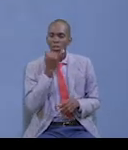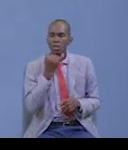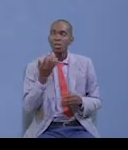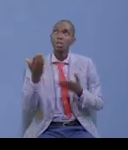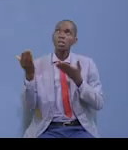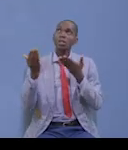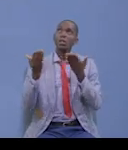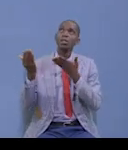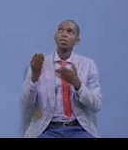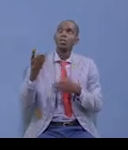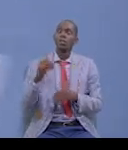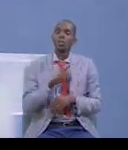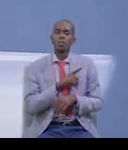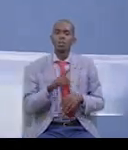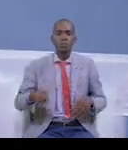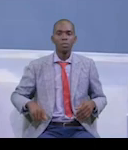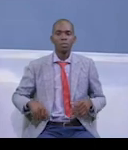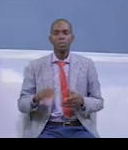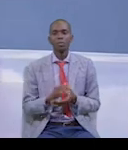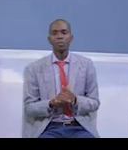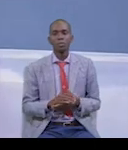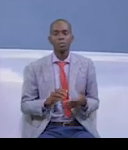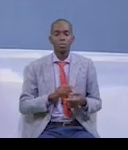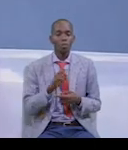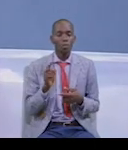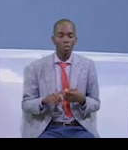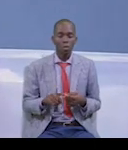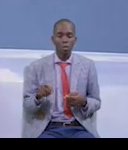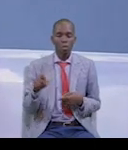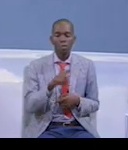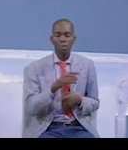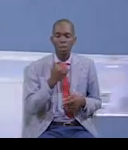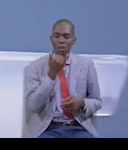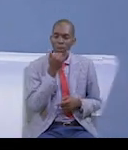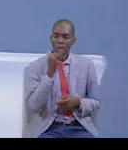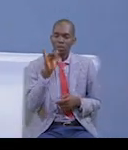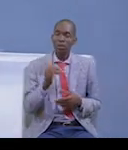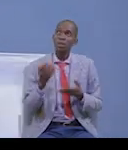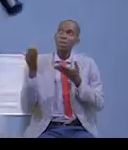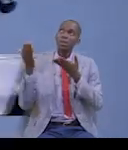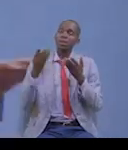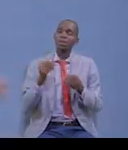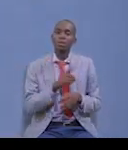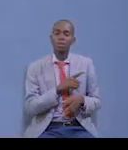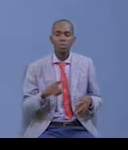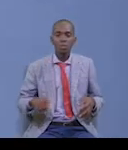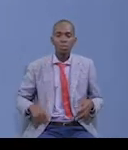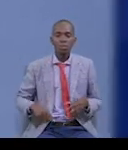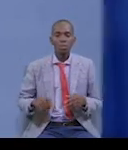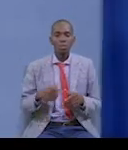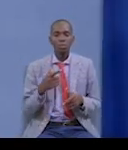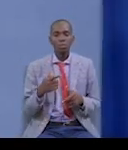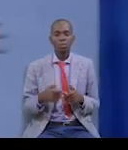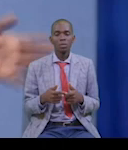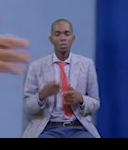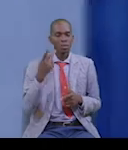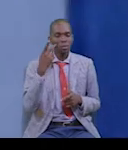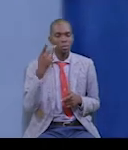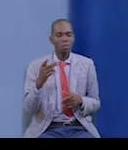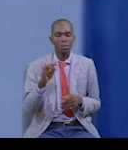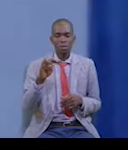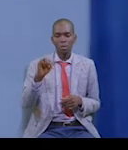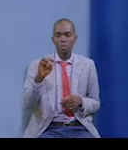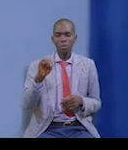సర్వింగ్ వ్యతిరేకమైన సేవ. కన్ వి నెగటివ్లీ సర్వ్ ద లార్డ్? అనమనం దేవునికి వ్యతిరేకమైన సేవ చేస్తున్నామా? లుక్ అట్ మోసెస్ లీడింగ్